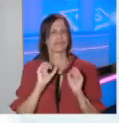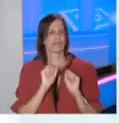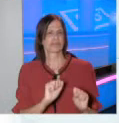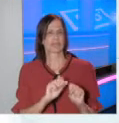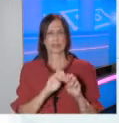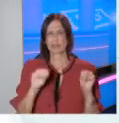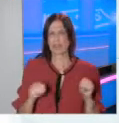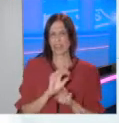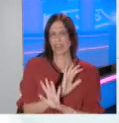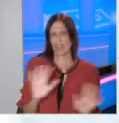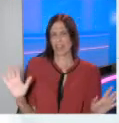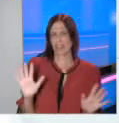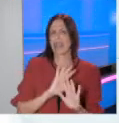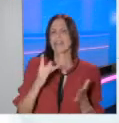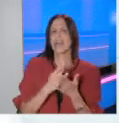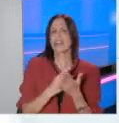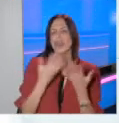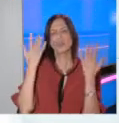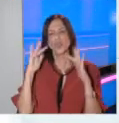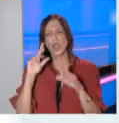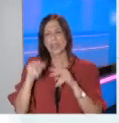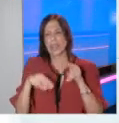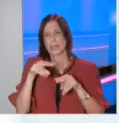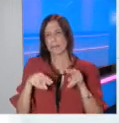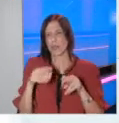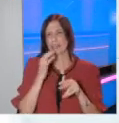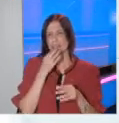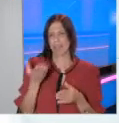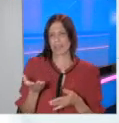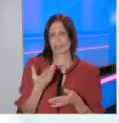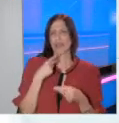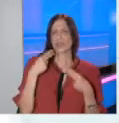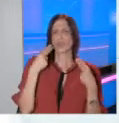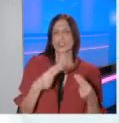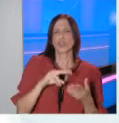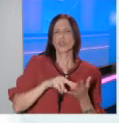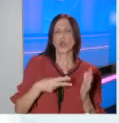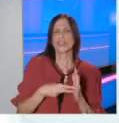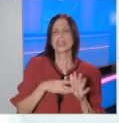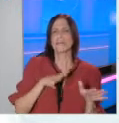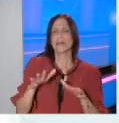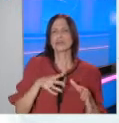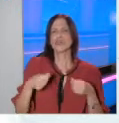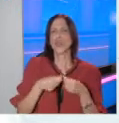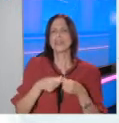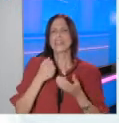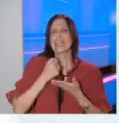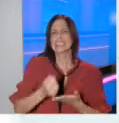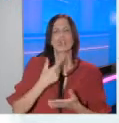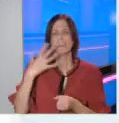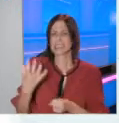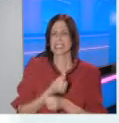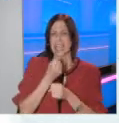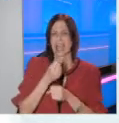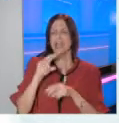עורף משפחתי, אבל אין אף חקיקה שדואגת לטיפול בהם. התוצאה, תוכנית ממשלתית, תלוית תקציב שלא מצליחה